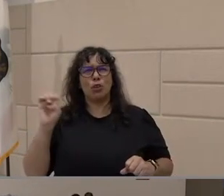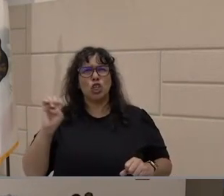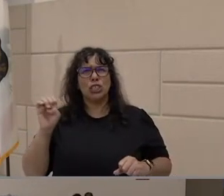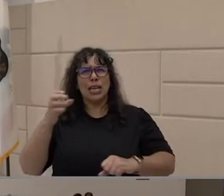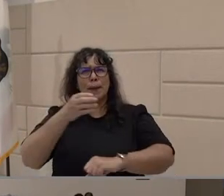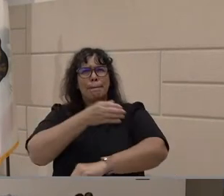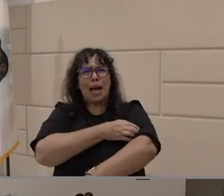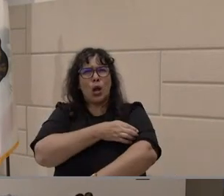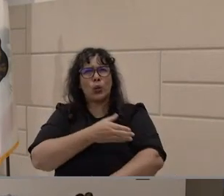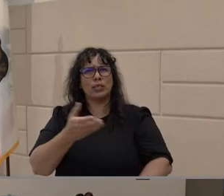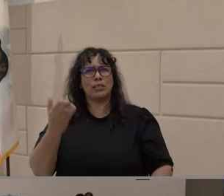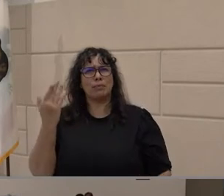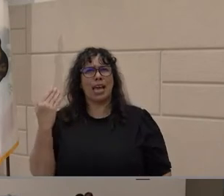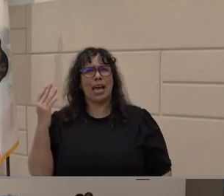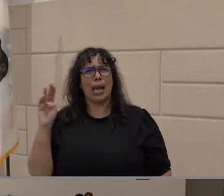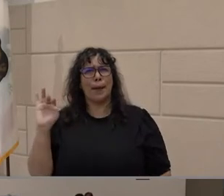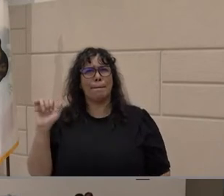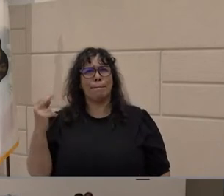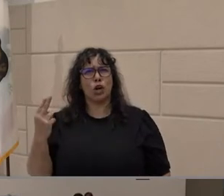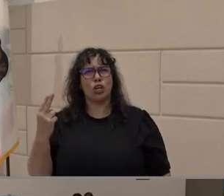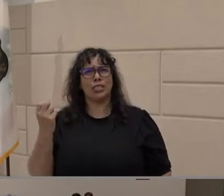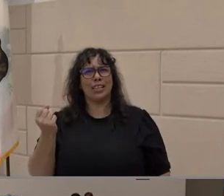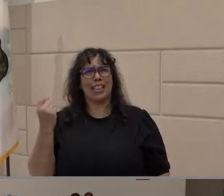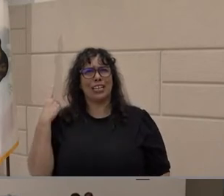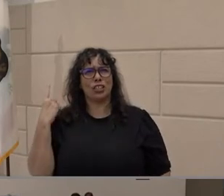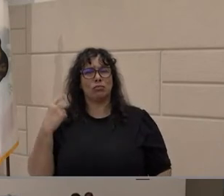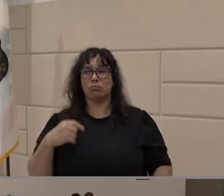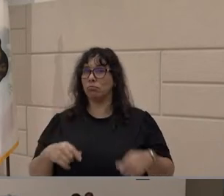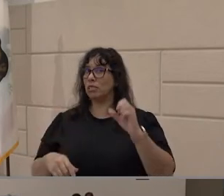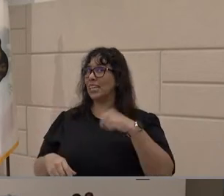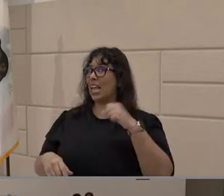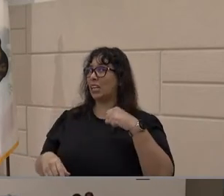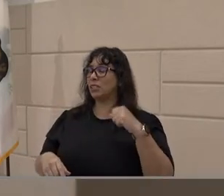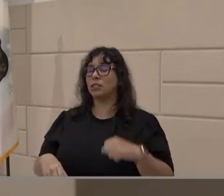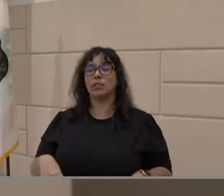ពីការបោះឆ្នោតចប់កាលពីខែ3